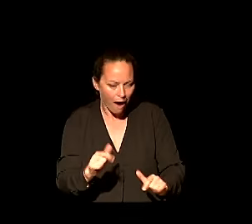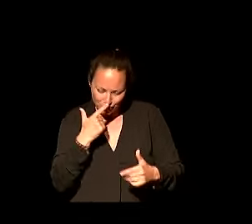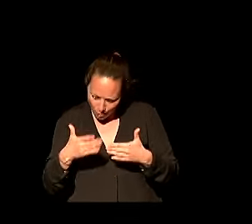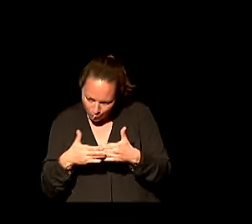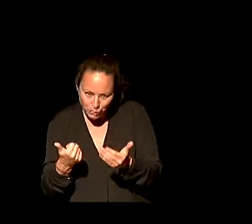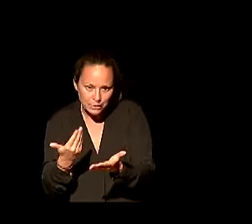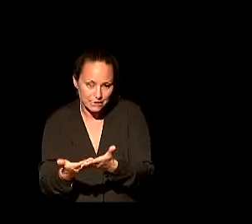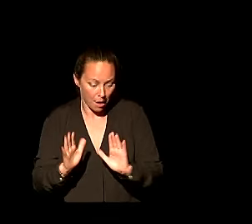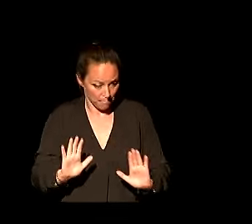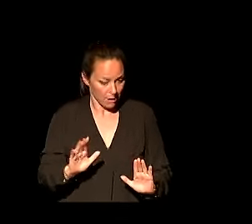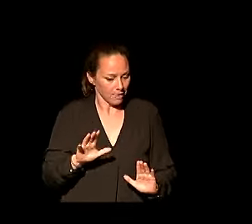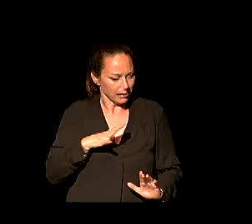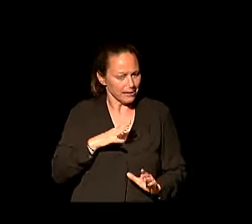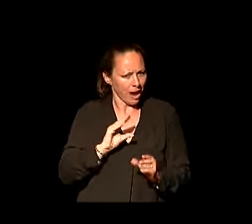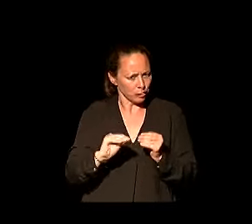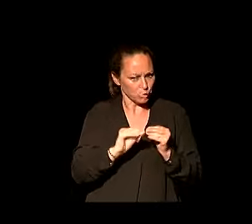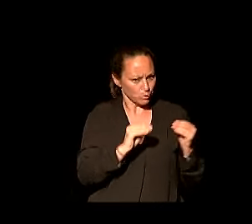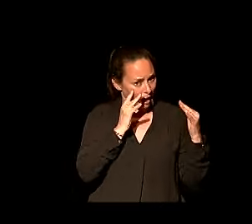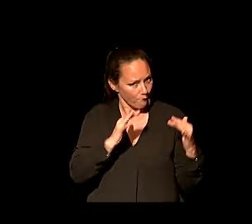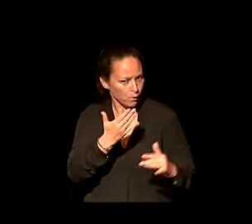est impressionniste.